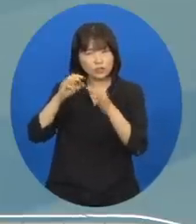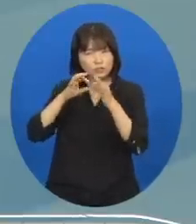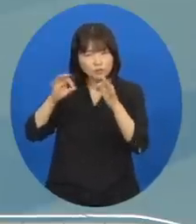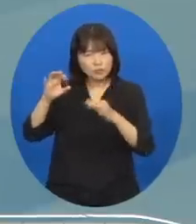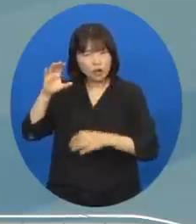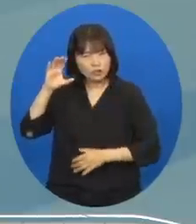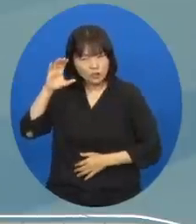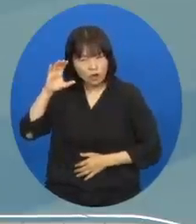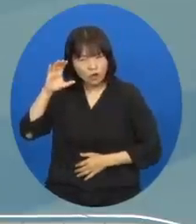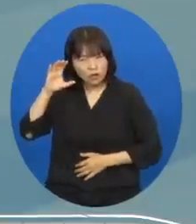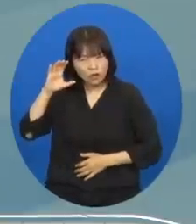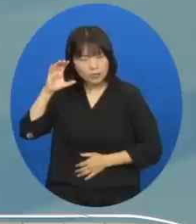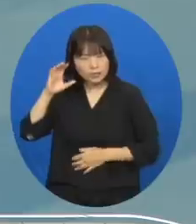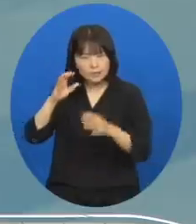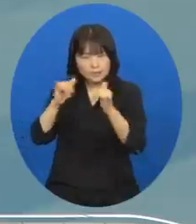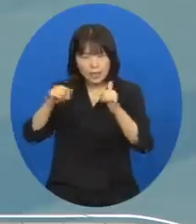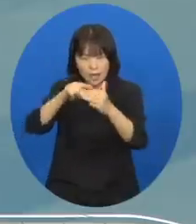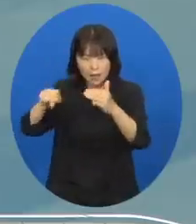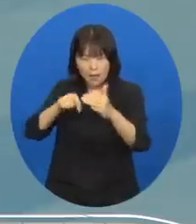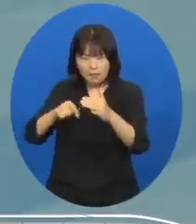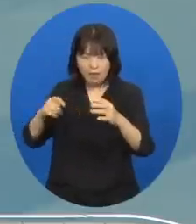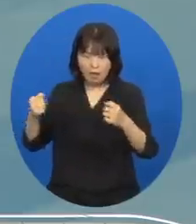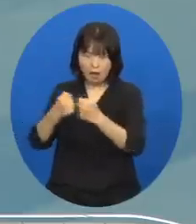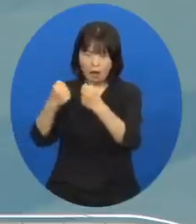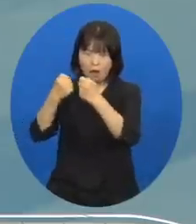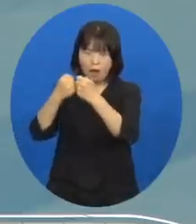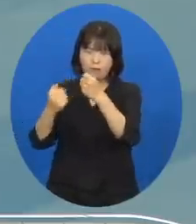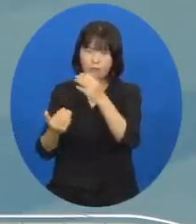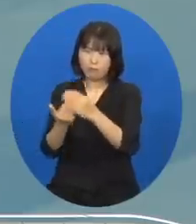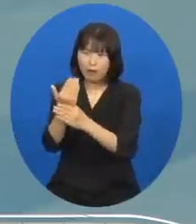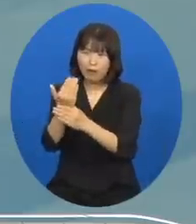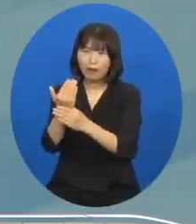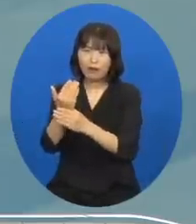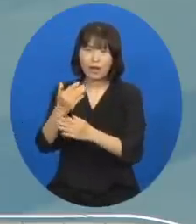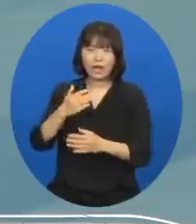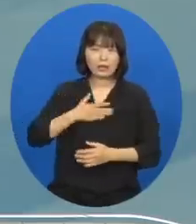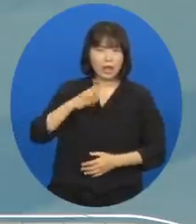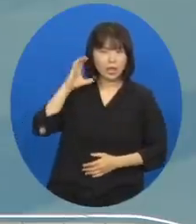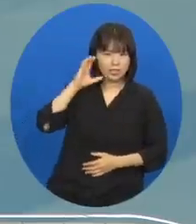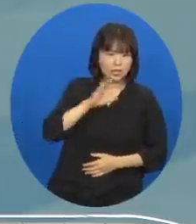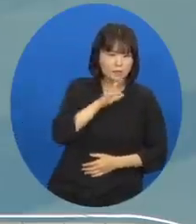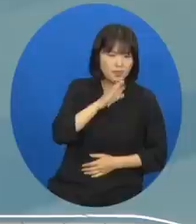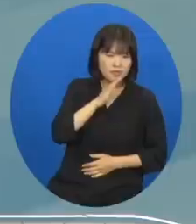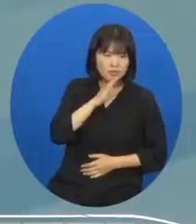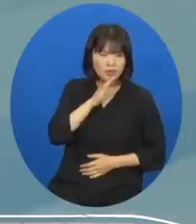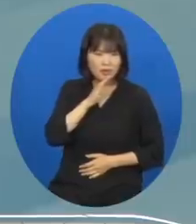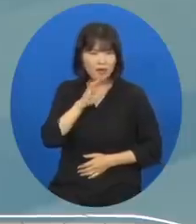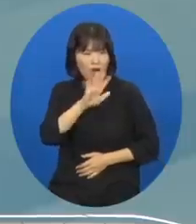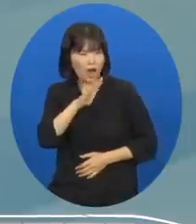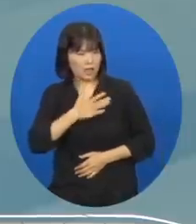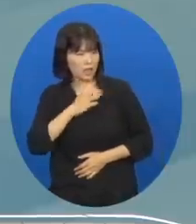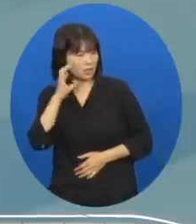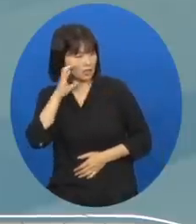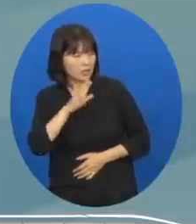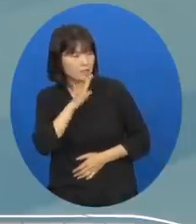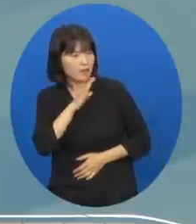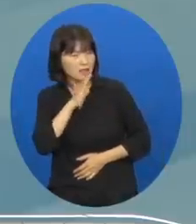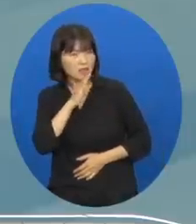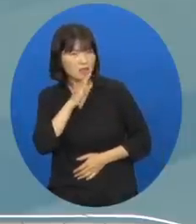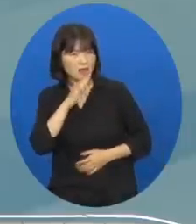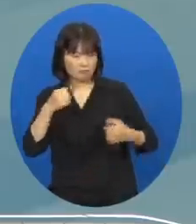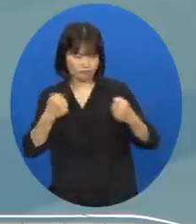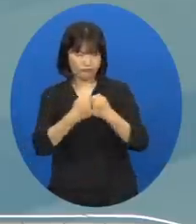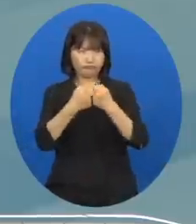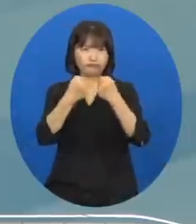들었다는 사람들끼리 싸우는 일이 생깁니다. 내가 들은 게 옳아, 내가 들은 게 옳아. 이